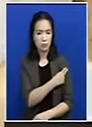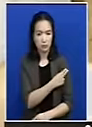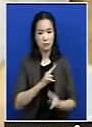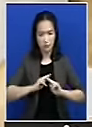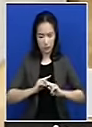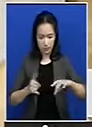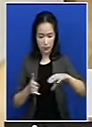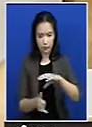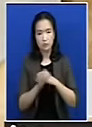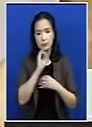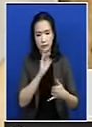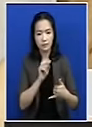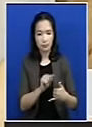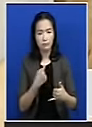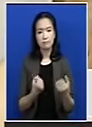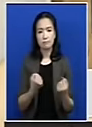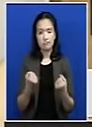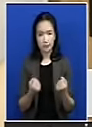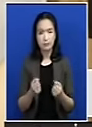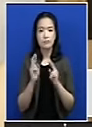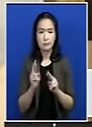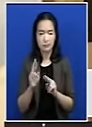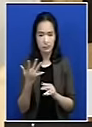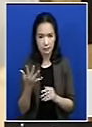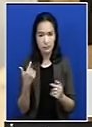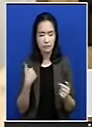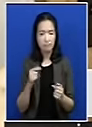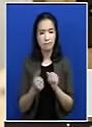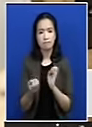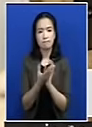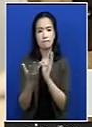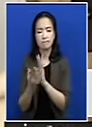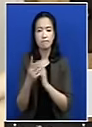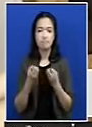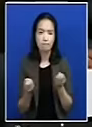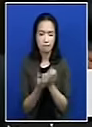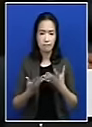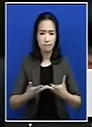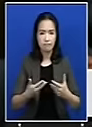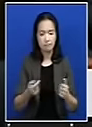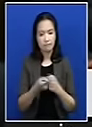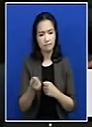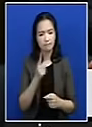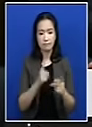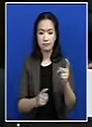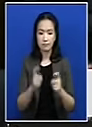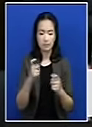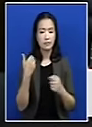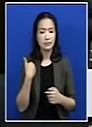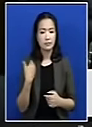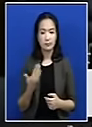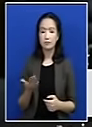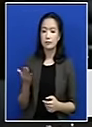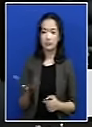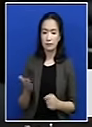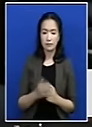เองเข้าไปแจ้งข้อกล่าวหาขับรถโดยประมาททำให้ทรัพย์สินผู้อื่นเสียหายและเป็นเหตุให้ผู้อื่นถึงแก่ความตายกับคุณเจนภ